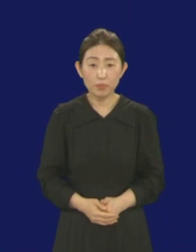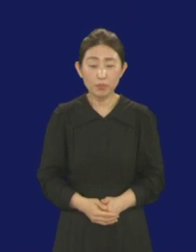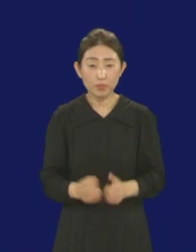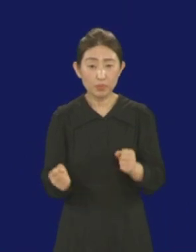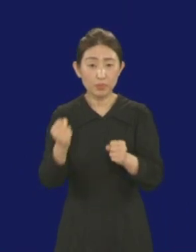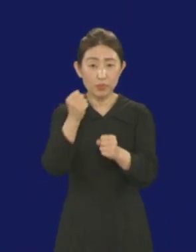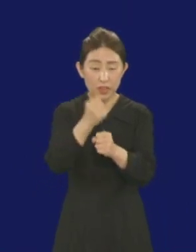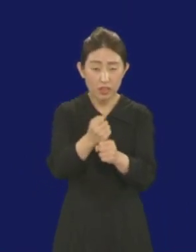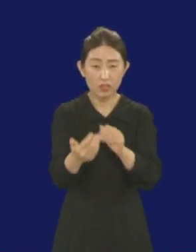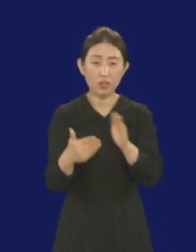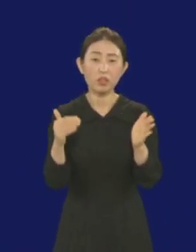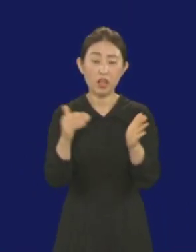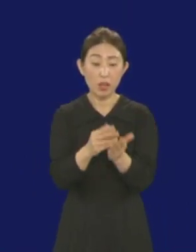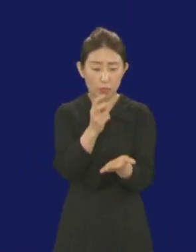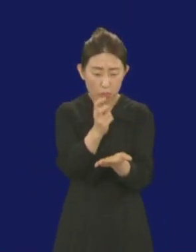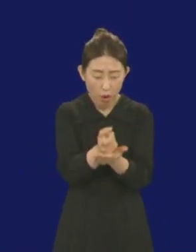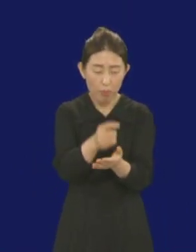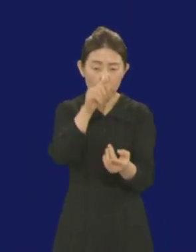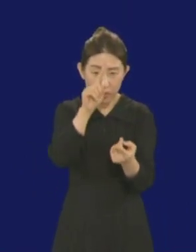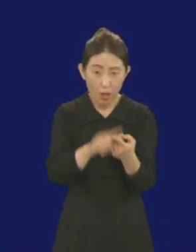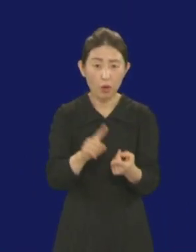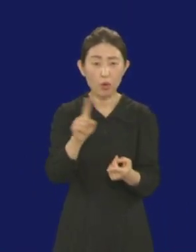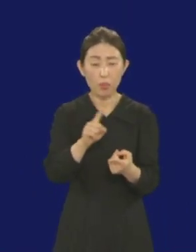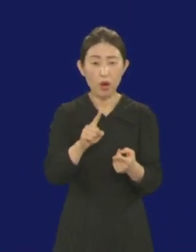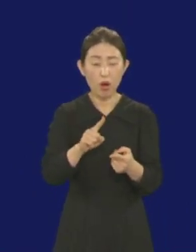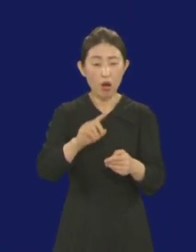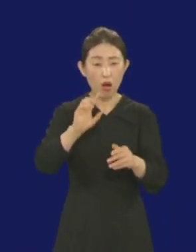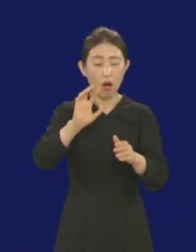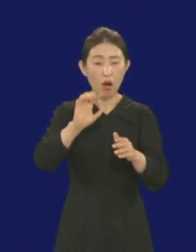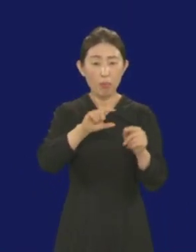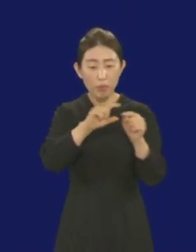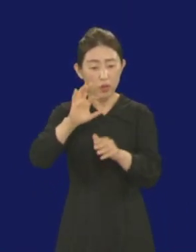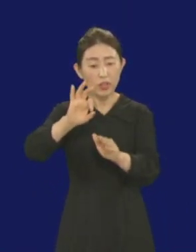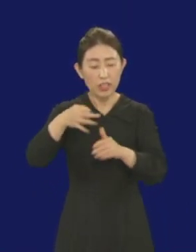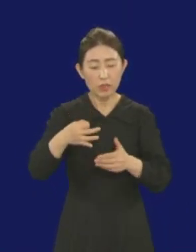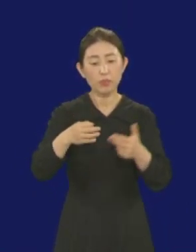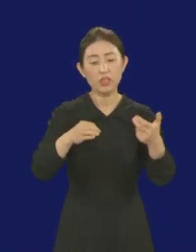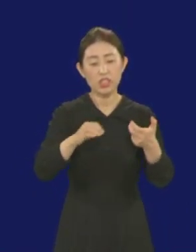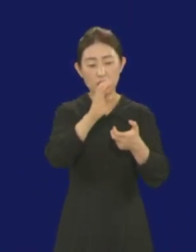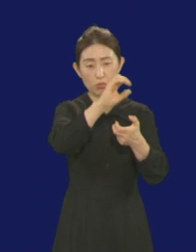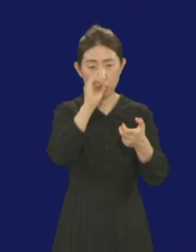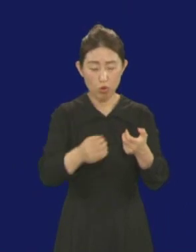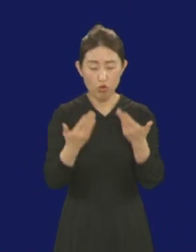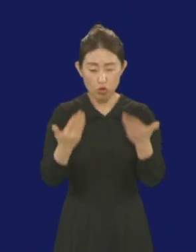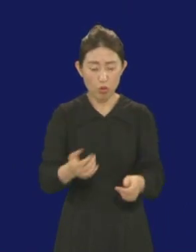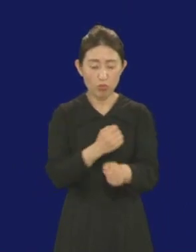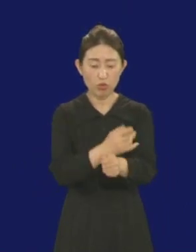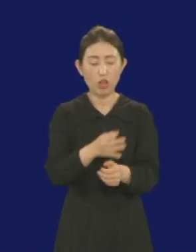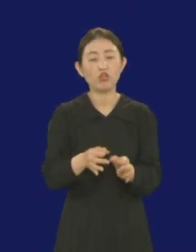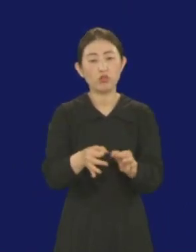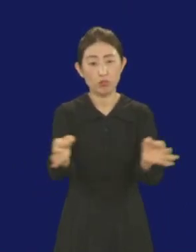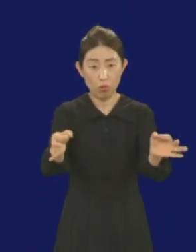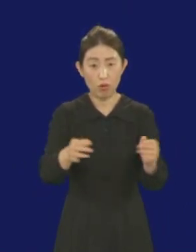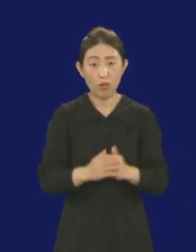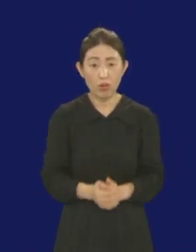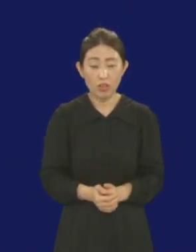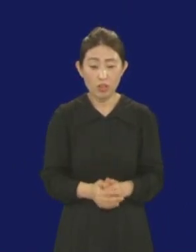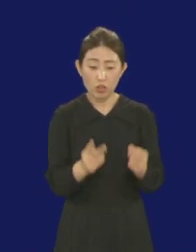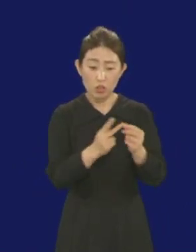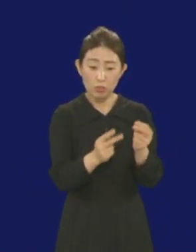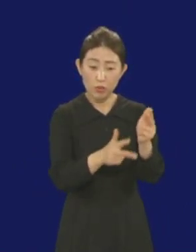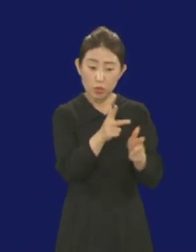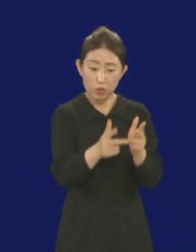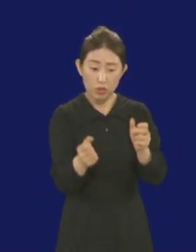제가동 전까지 법의 규정된 대로 평균임금의 70%를 휴업수당으로 줄 예정인데 다만이